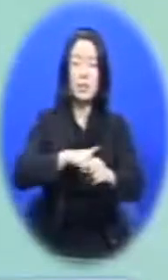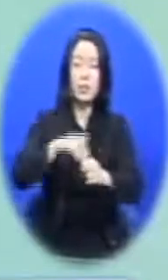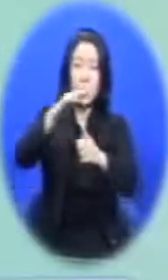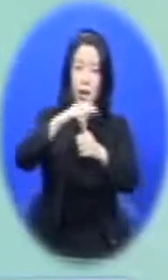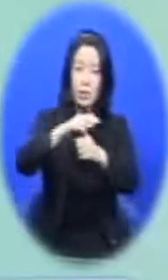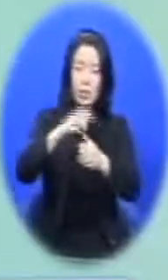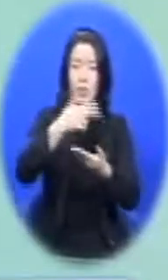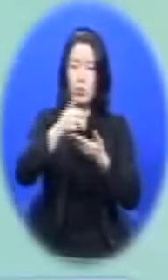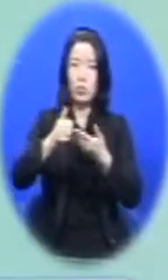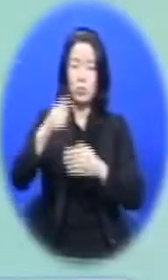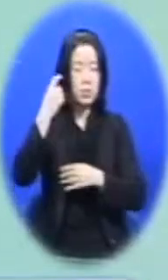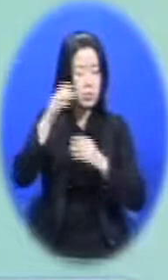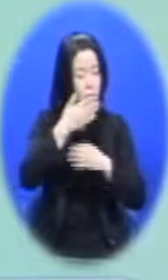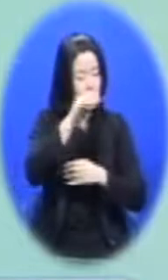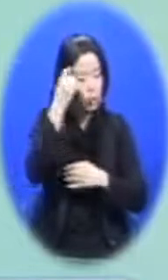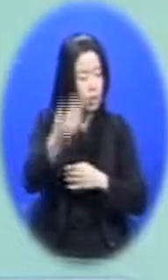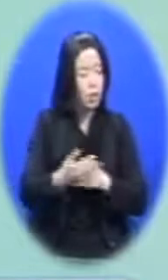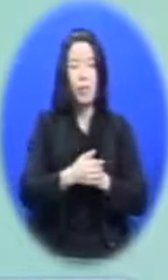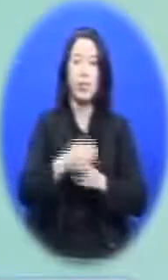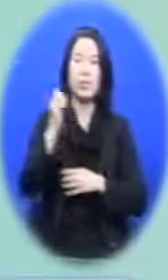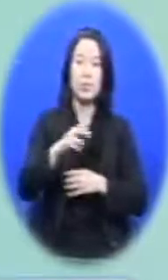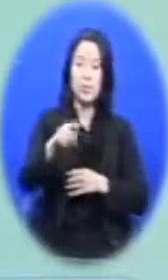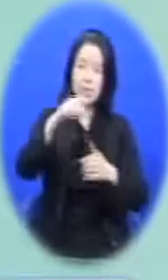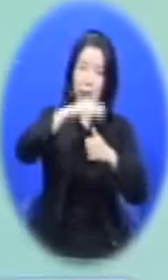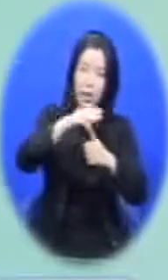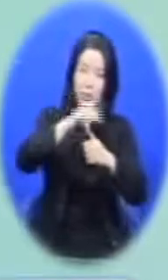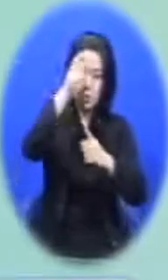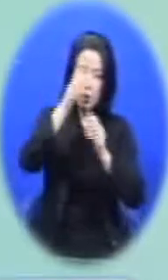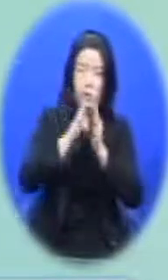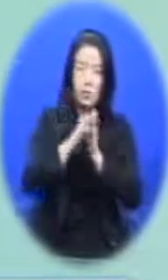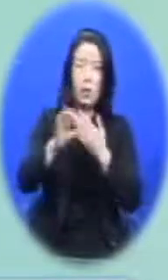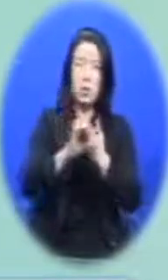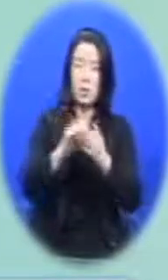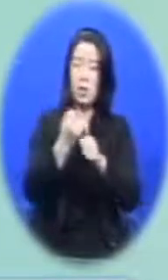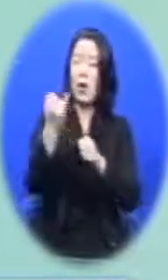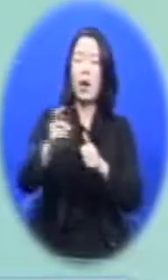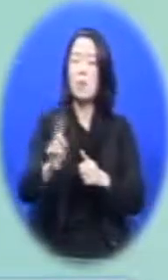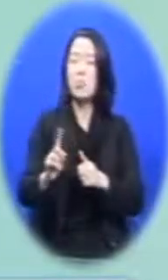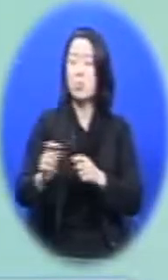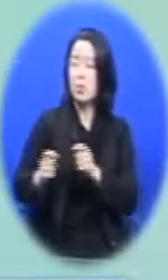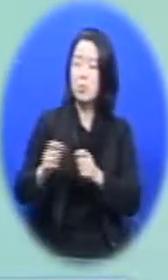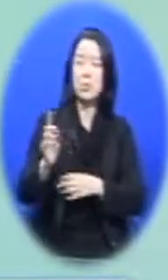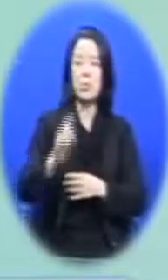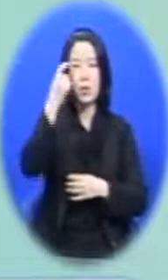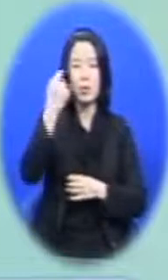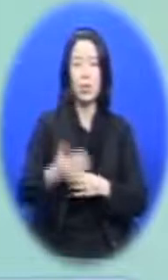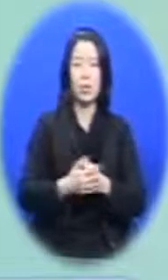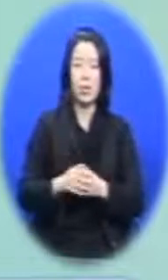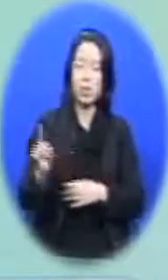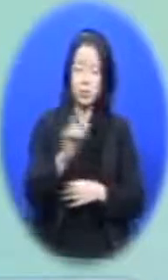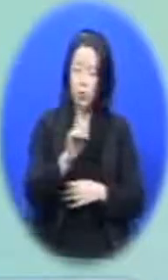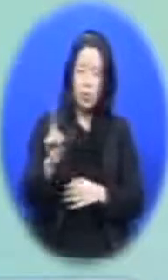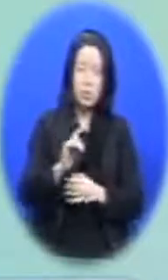주님이 들어주시겠나. 그리고 또 그렇게 안수하면 아내는 또 뭐라 그러겠냐 옆에서.